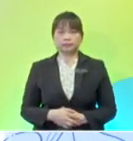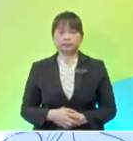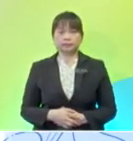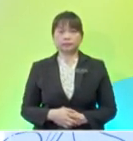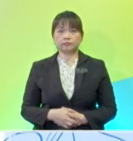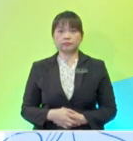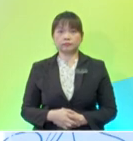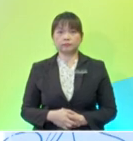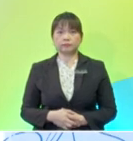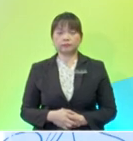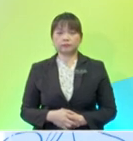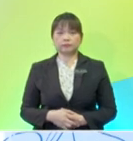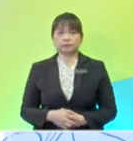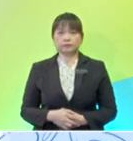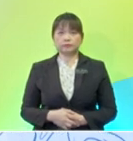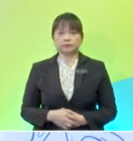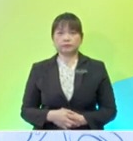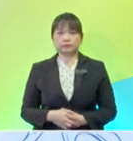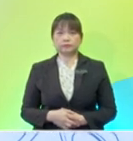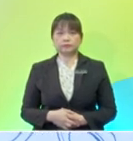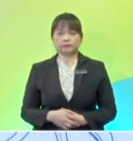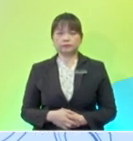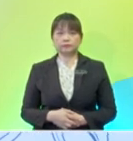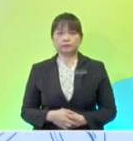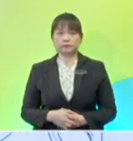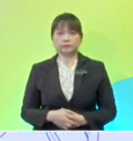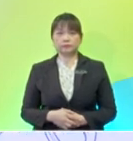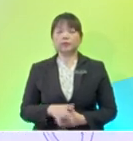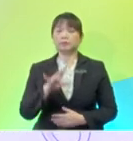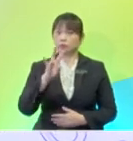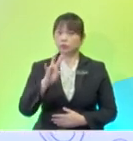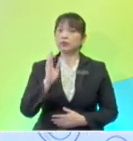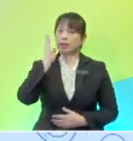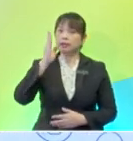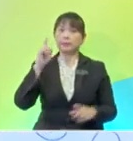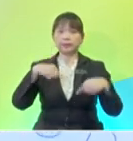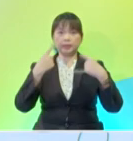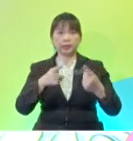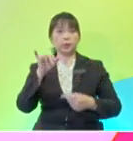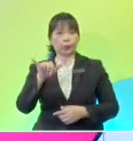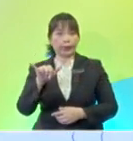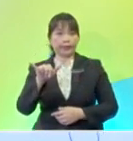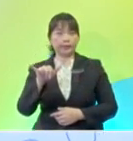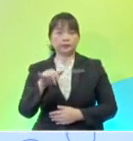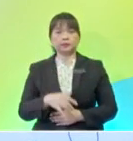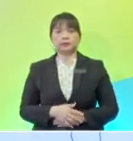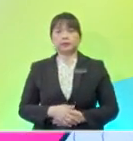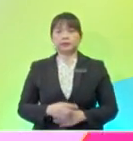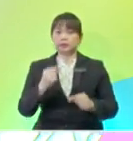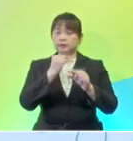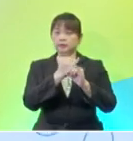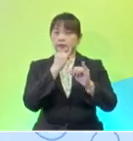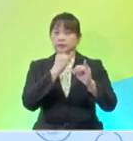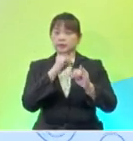7 Prime dia akan pergi ke way Oke jarak Wah ini dan murikat rumah